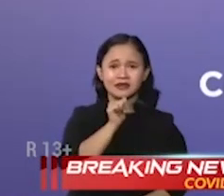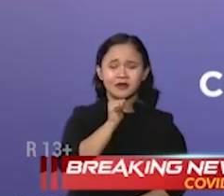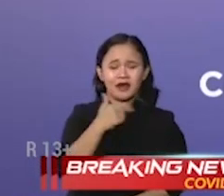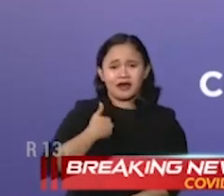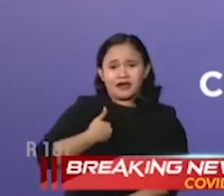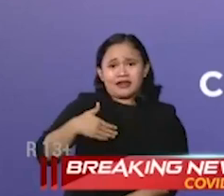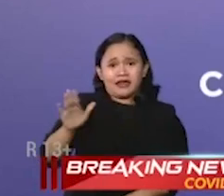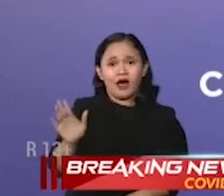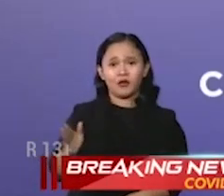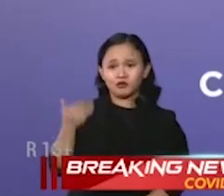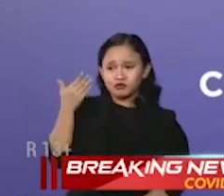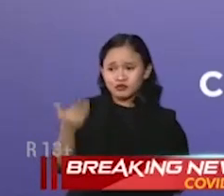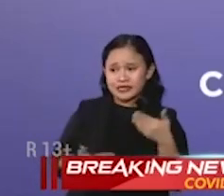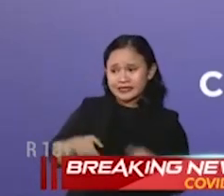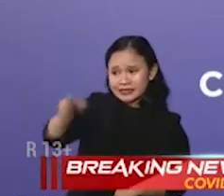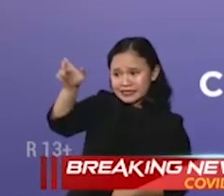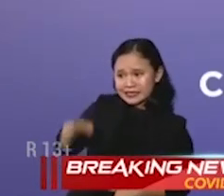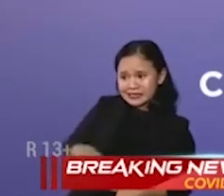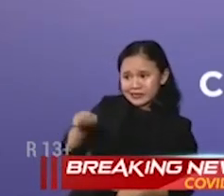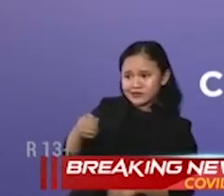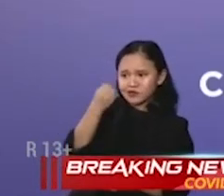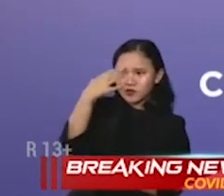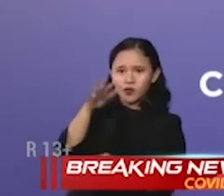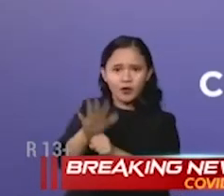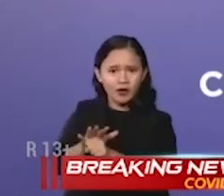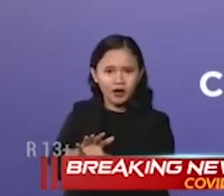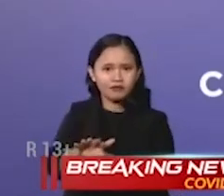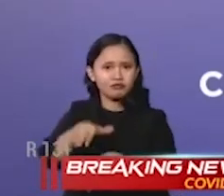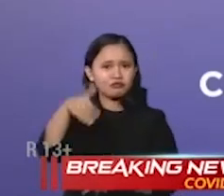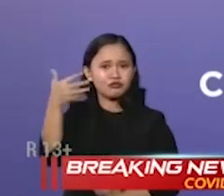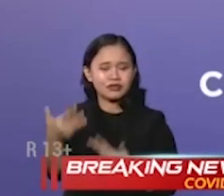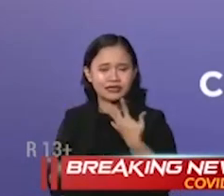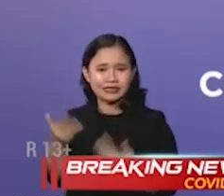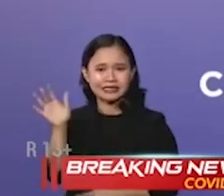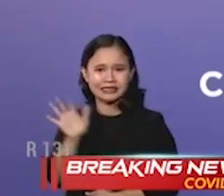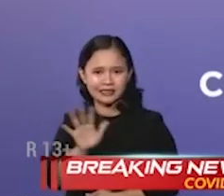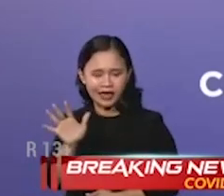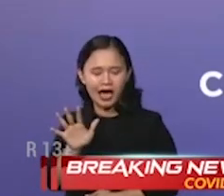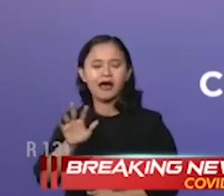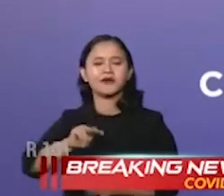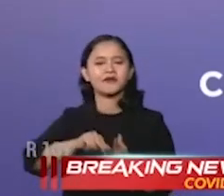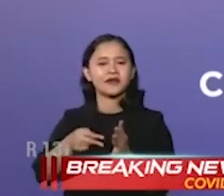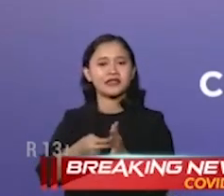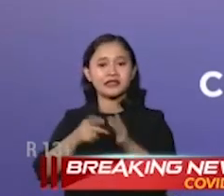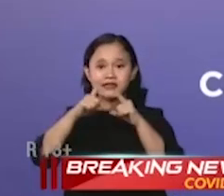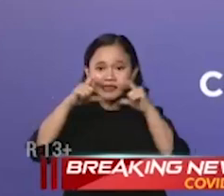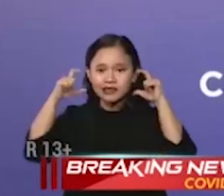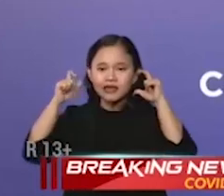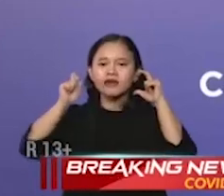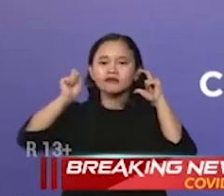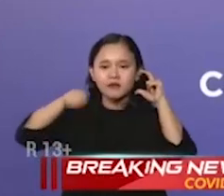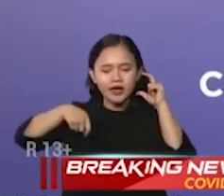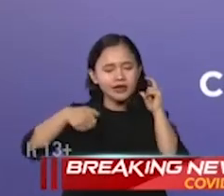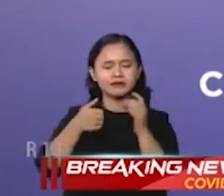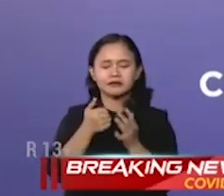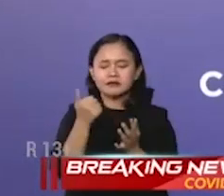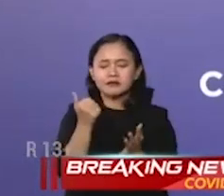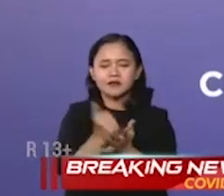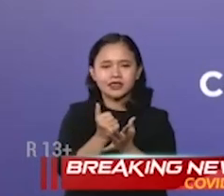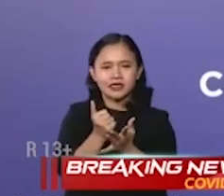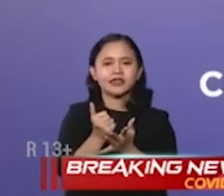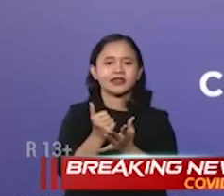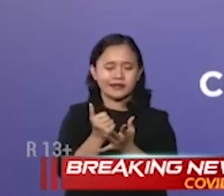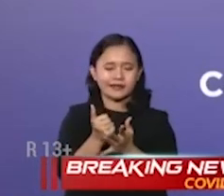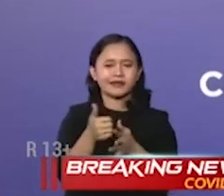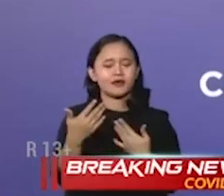yang membawa virus ini atau tidak Oleh karena itu menggunakan masker menjadi sesuatu yang penting baik